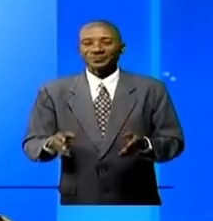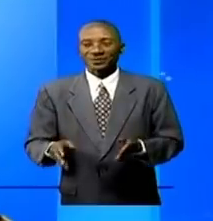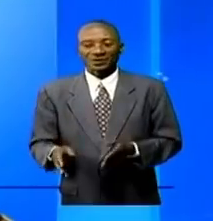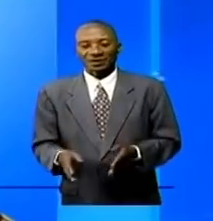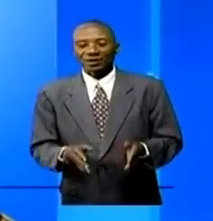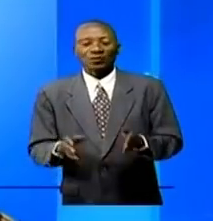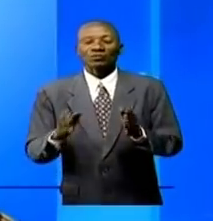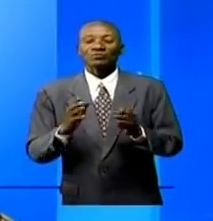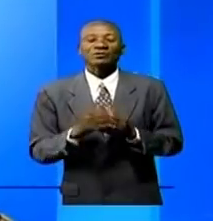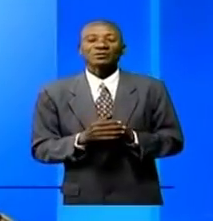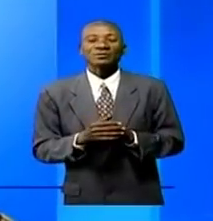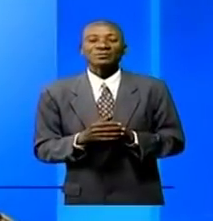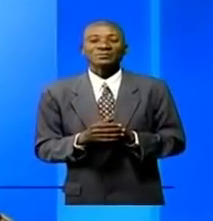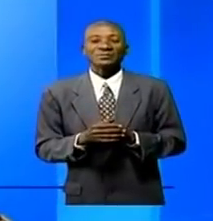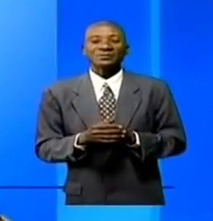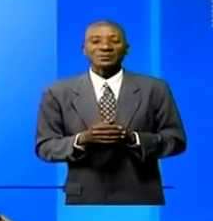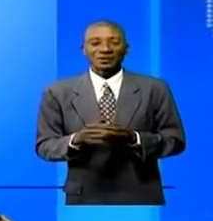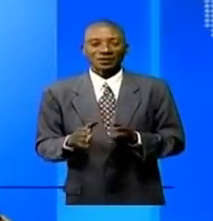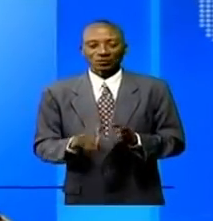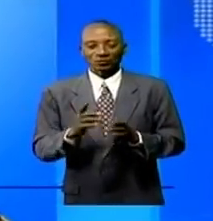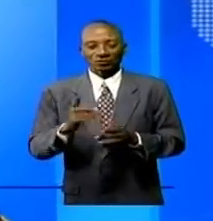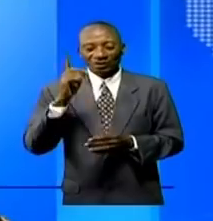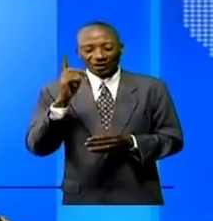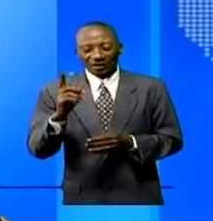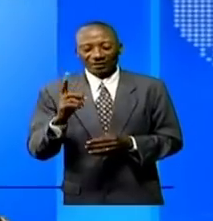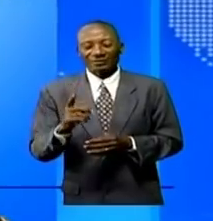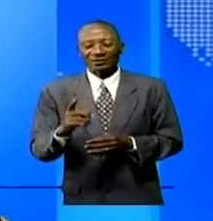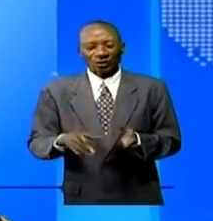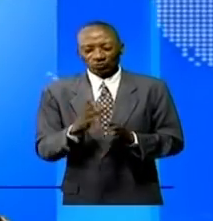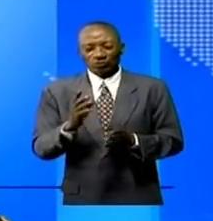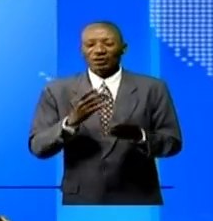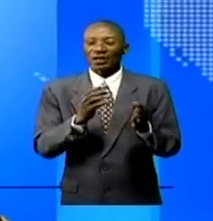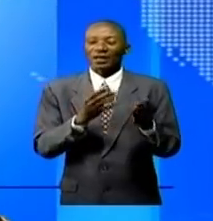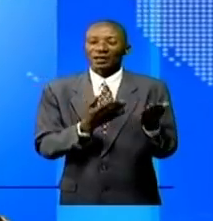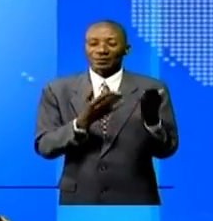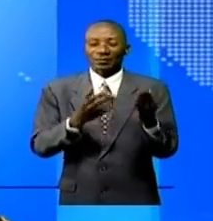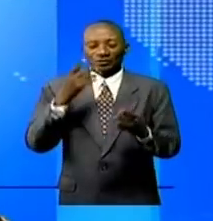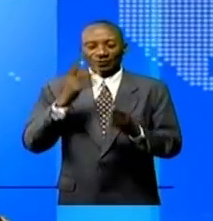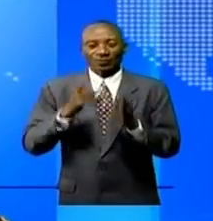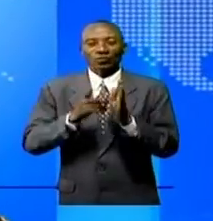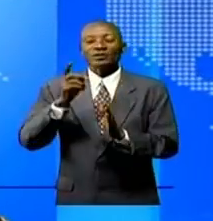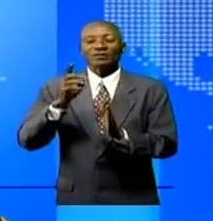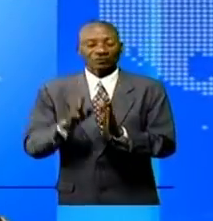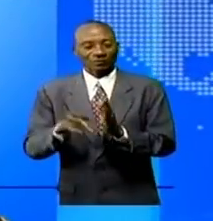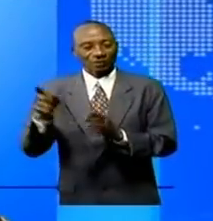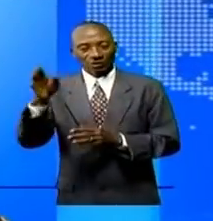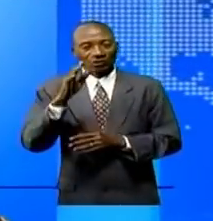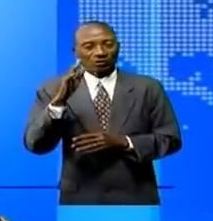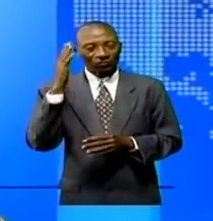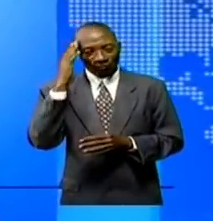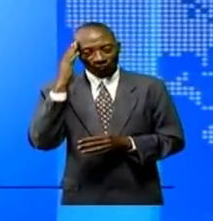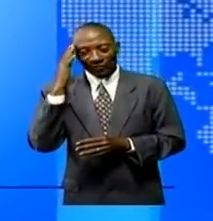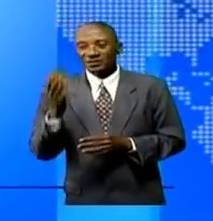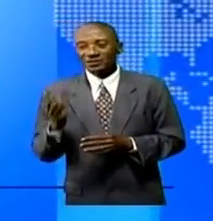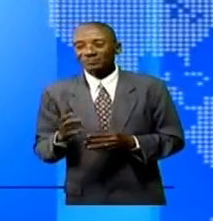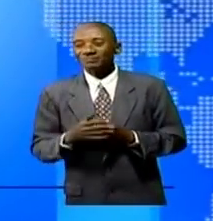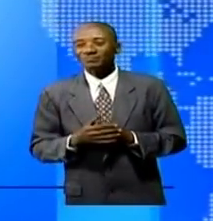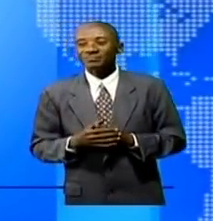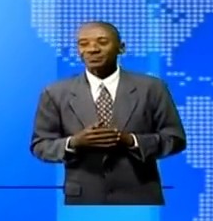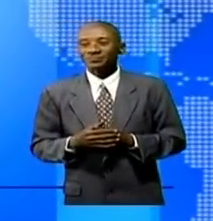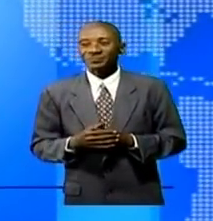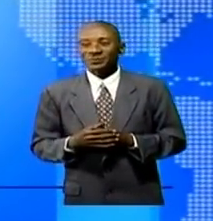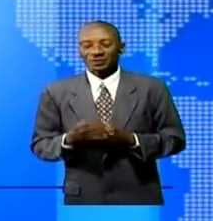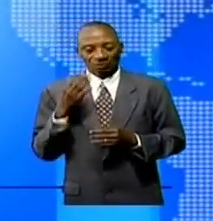Glikassi-Slolwezi qui va booster le développement des deux peuples. La rencontre a réuni plusieurs personnalités politiques des deux pays, représentées